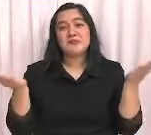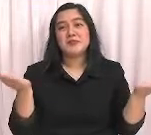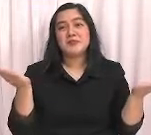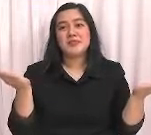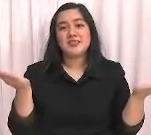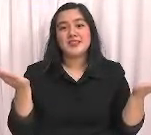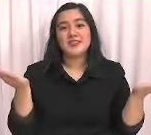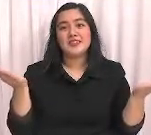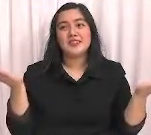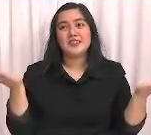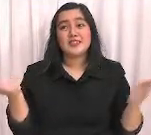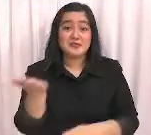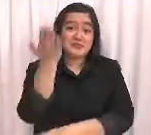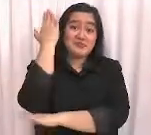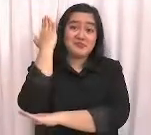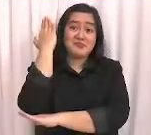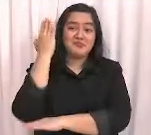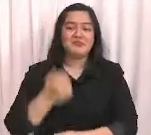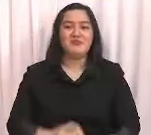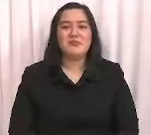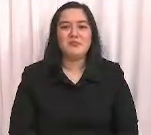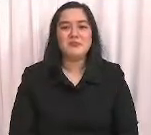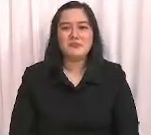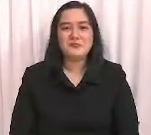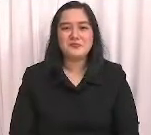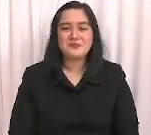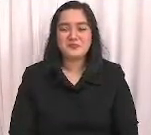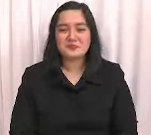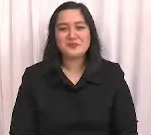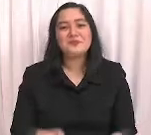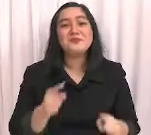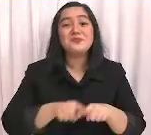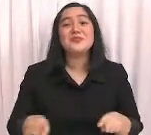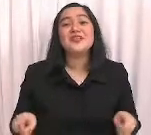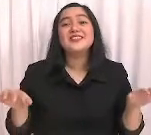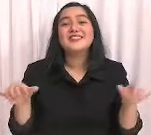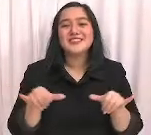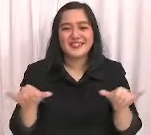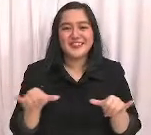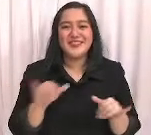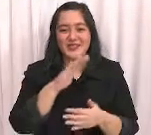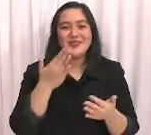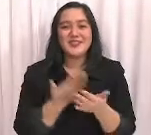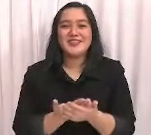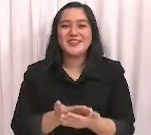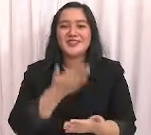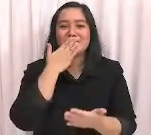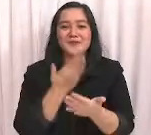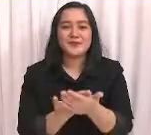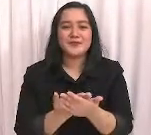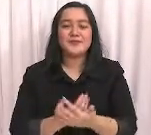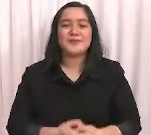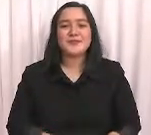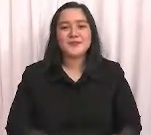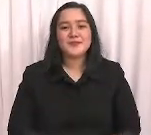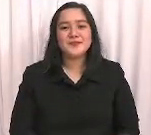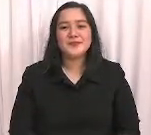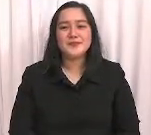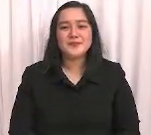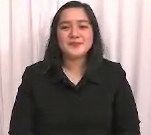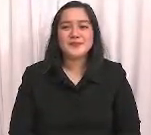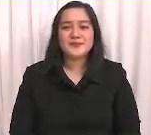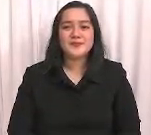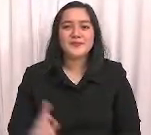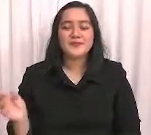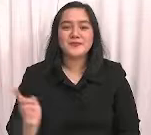magandang madaling araw, lahat po 'yan, no, lahat. Basta't lahat maganda. Right. Amen. Amen. All right. So bigyan ko po ng